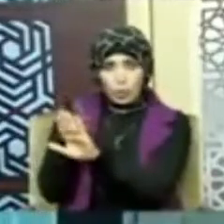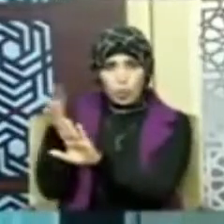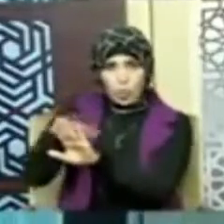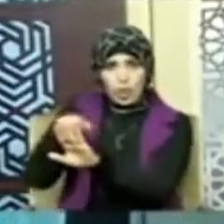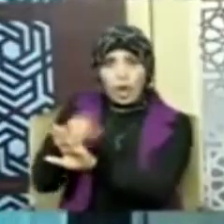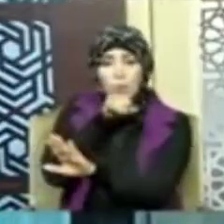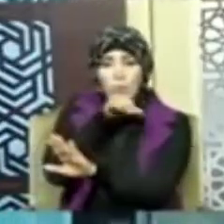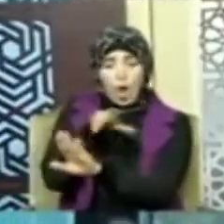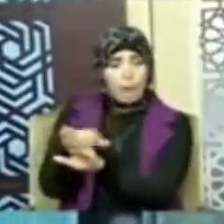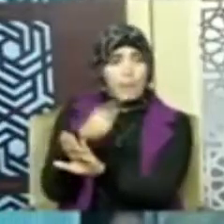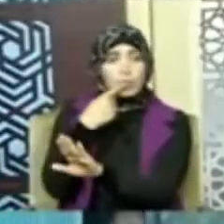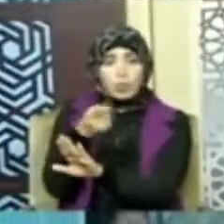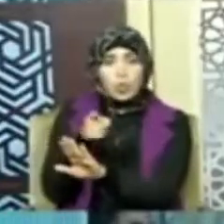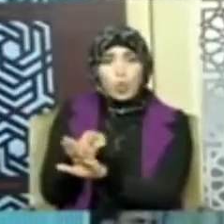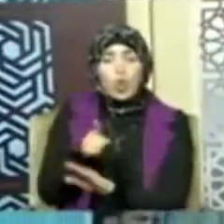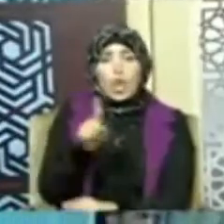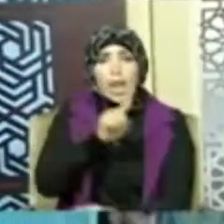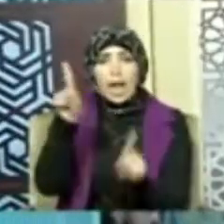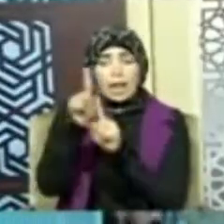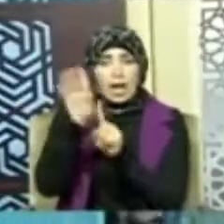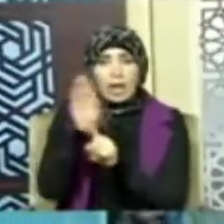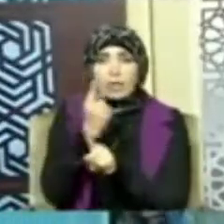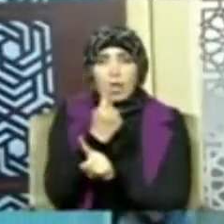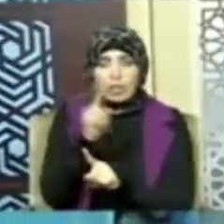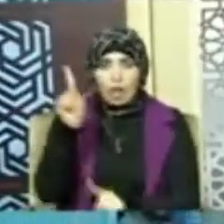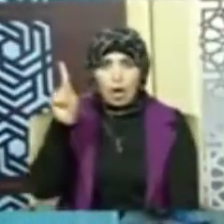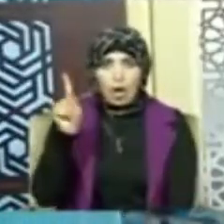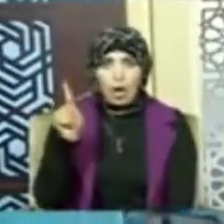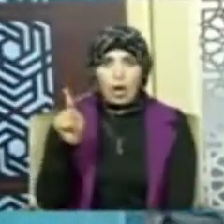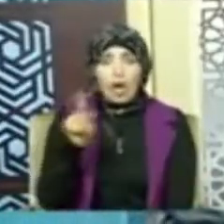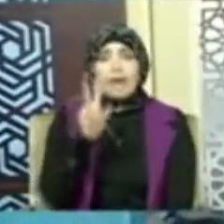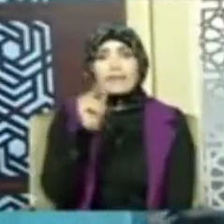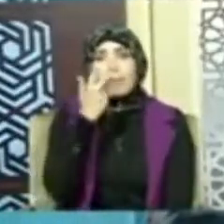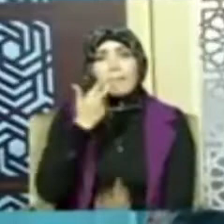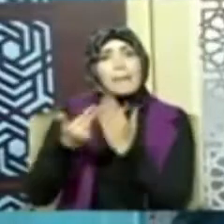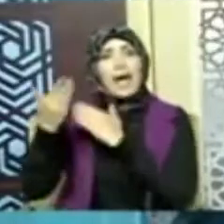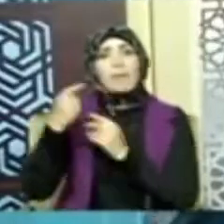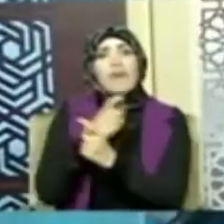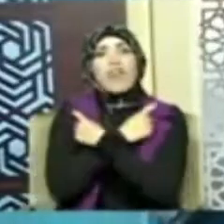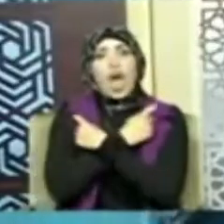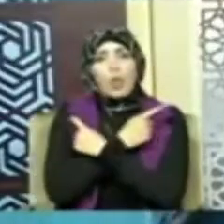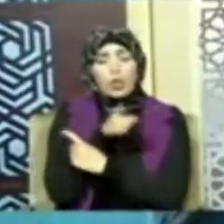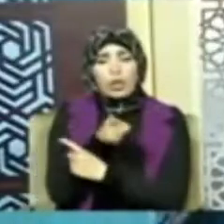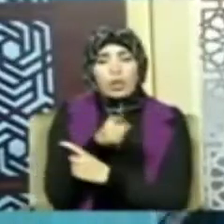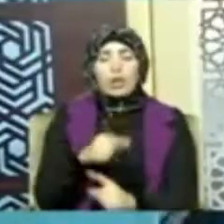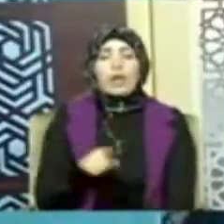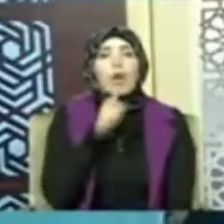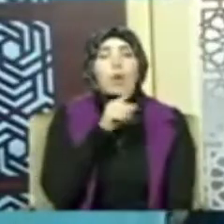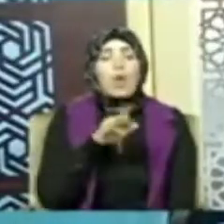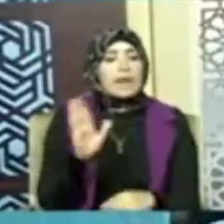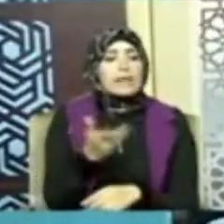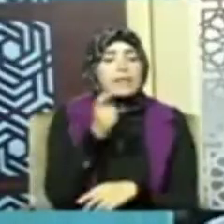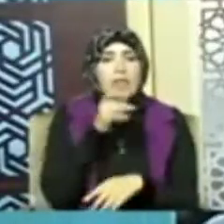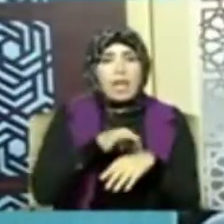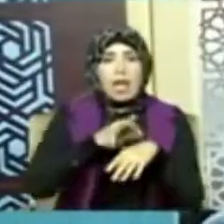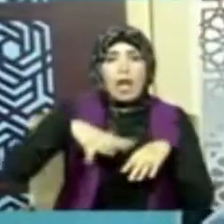الله؟ كان حال مؤمن آل فرعون: ويا قوم ما لي أدعوكم إلى النجاة،